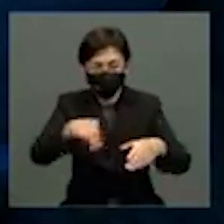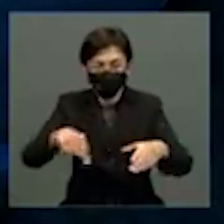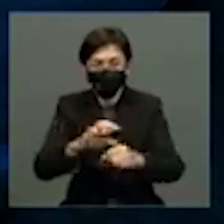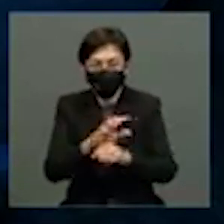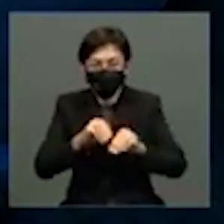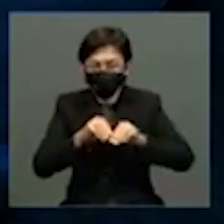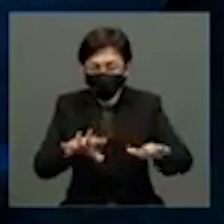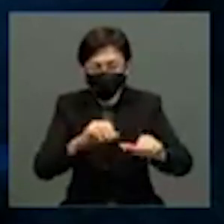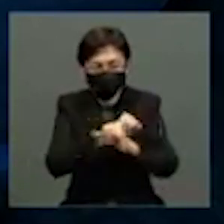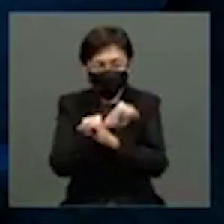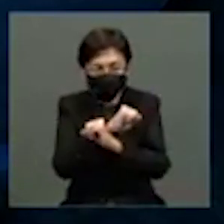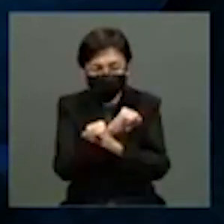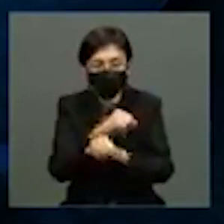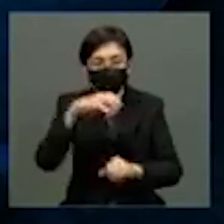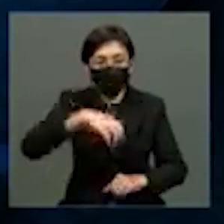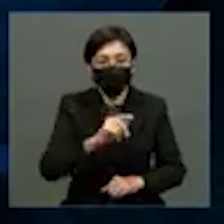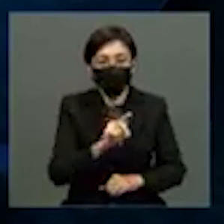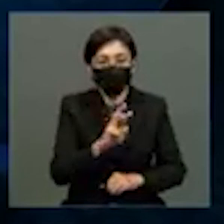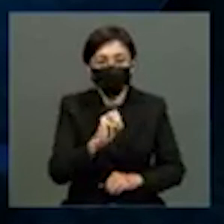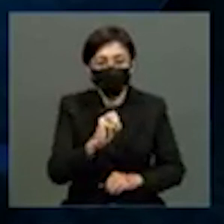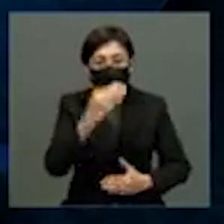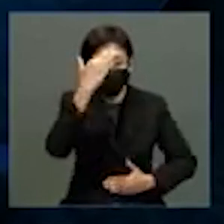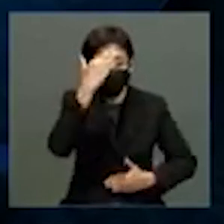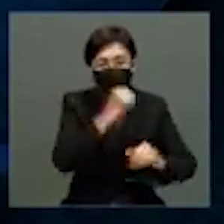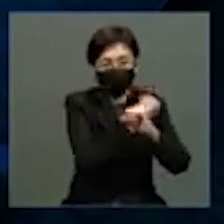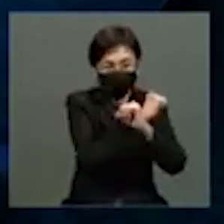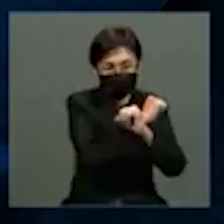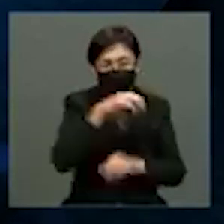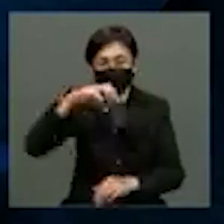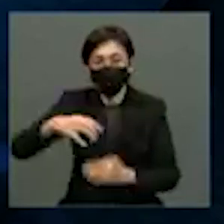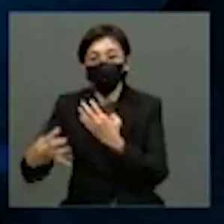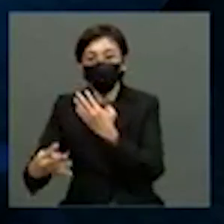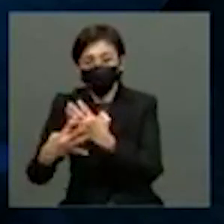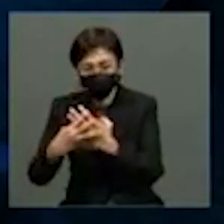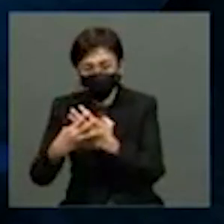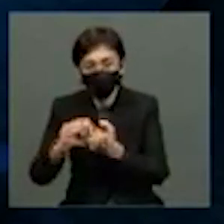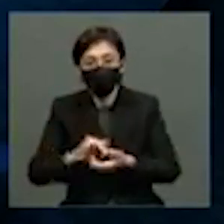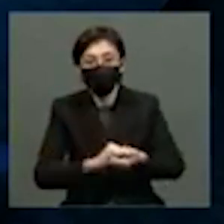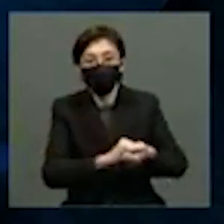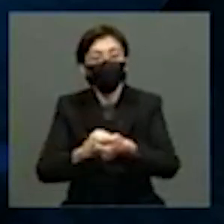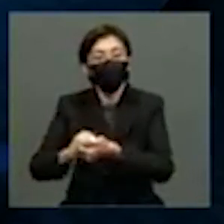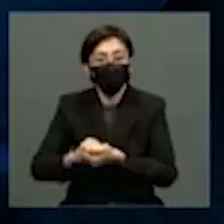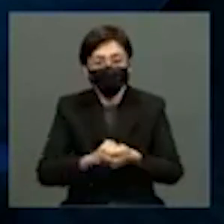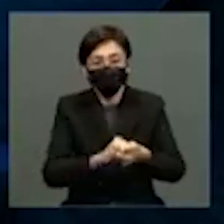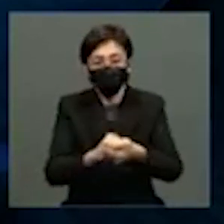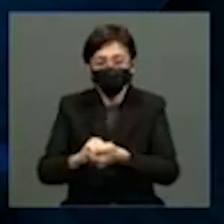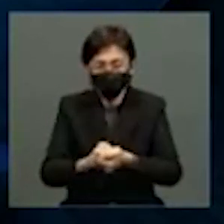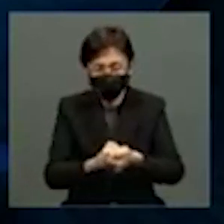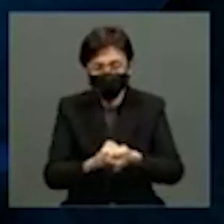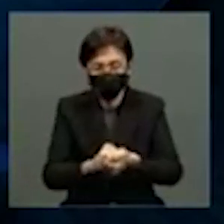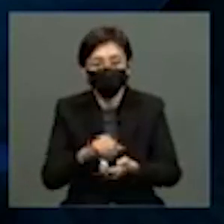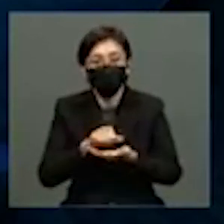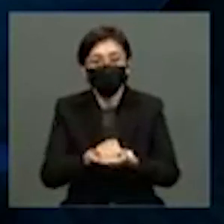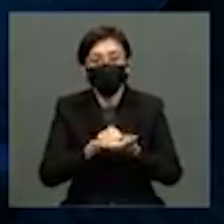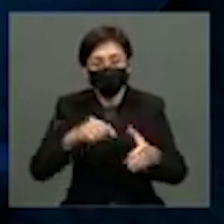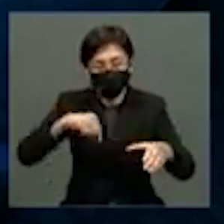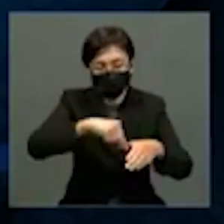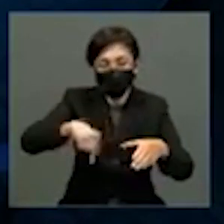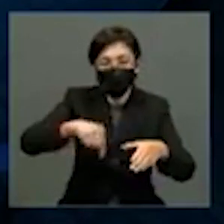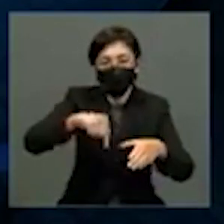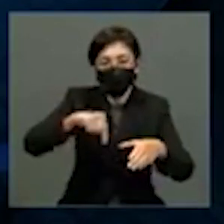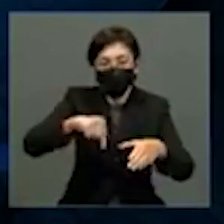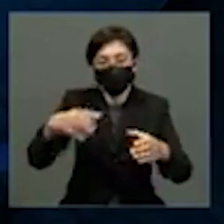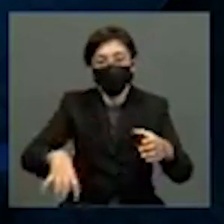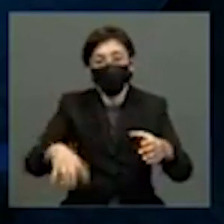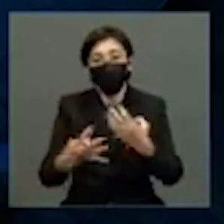คุมโรคร่วมกันกับทางเรือนจำนะครับทางกรมราชทัณฑ์ได้มีการให้การบริการภายในตรงนั้นถ้